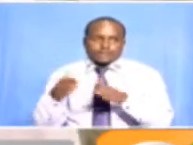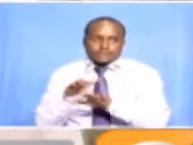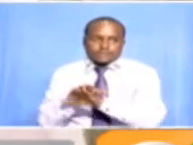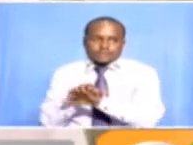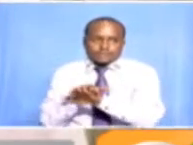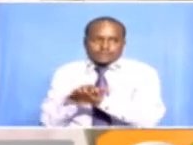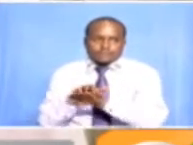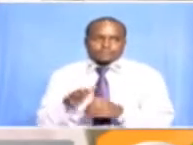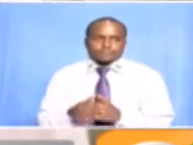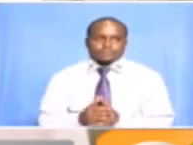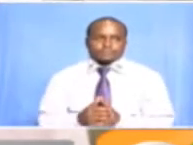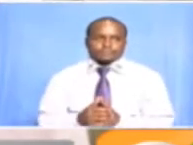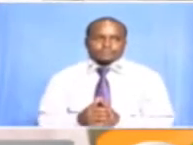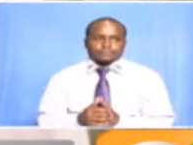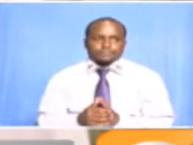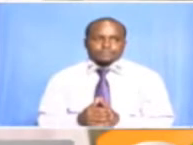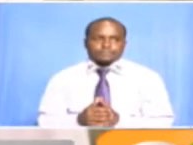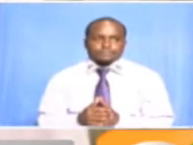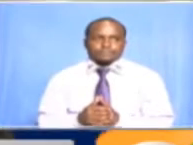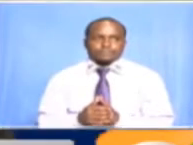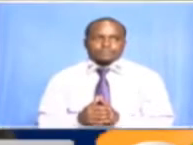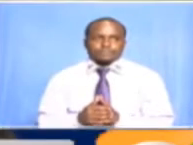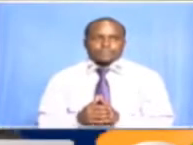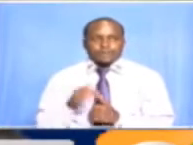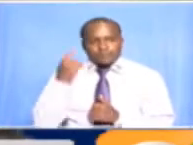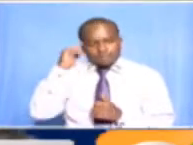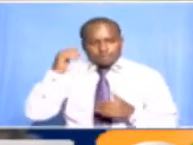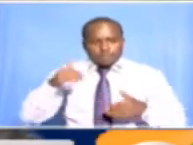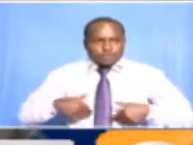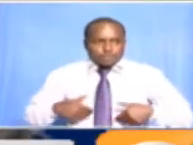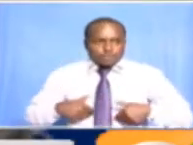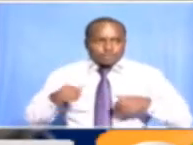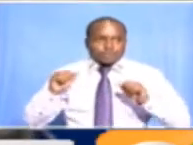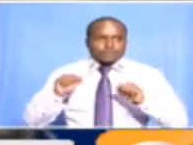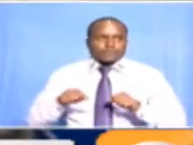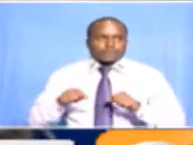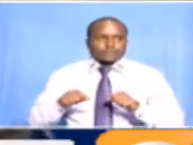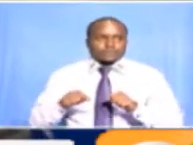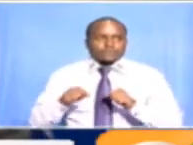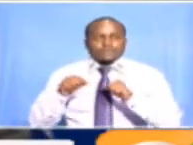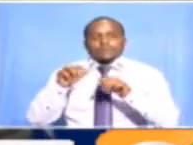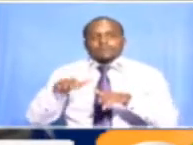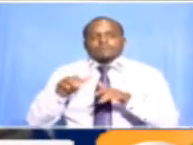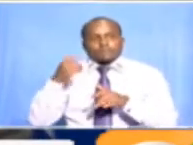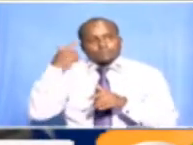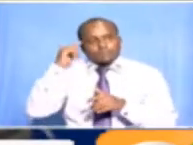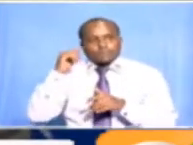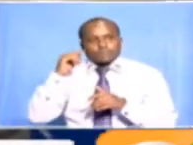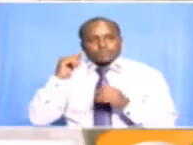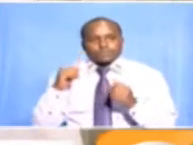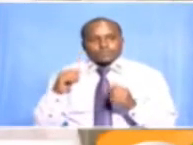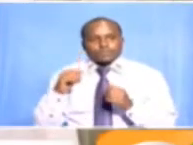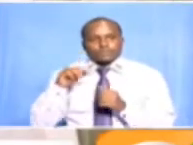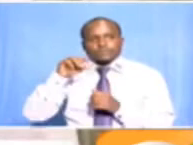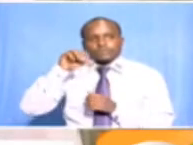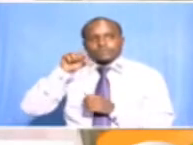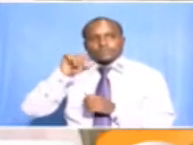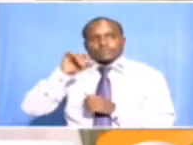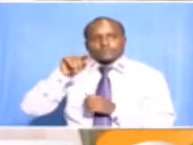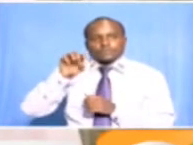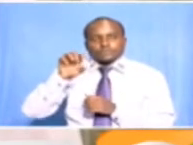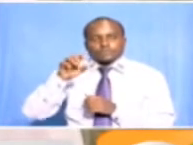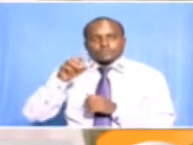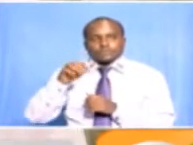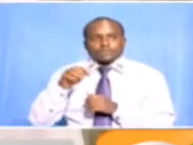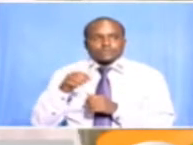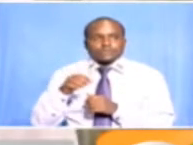aquaponics. Na kwa vijana tunaweza ita kilimo ya suti. Manake hapa hakuna mchanga, kitu tunatumia